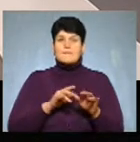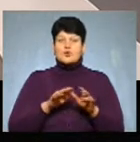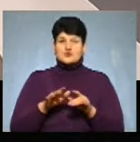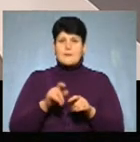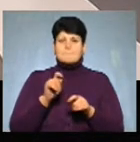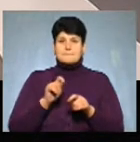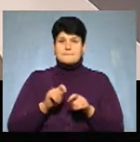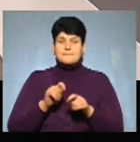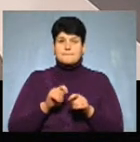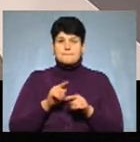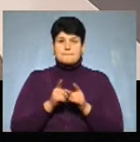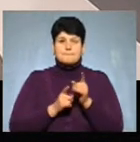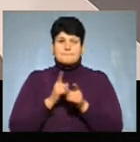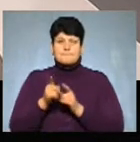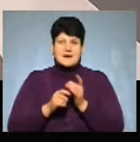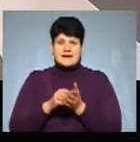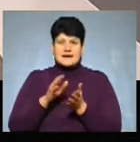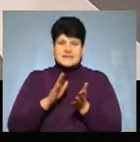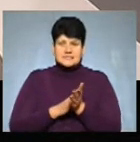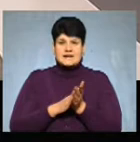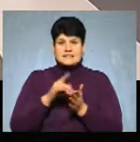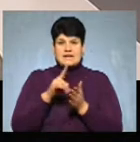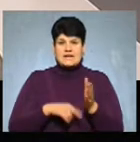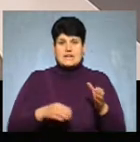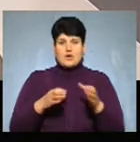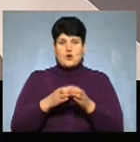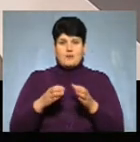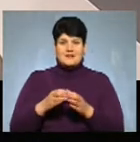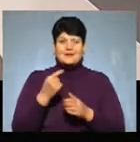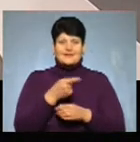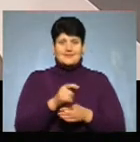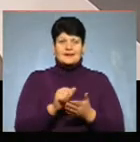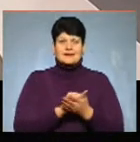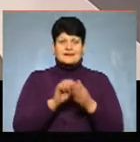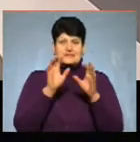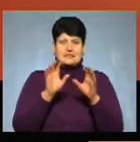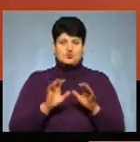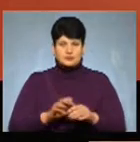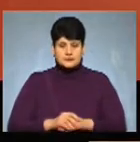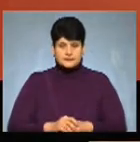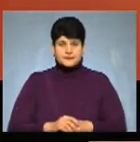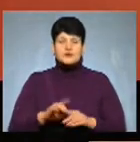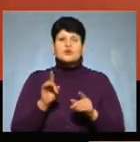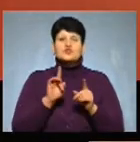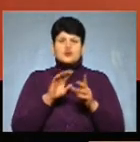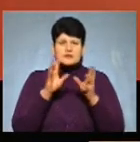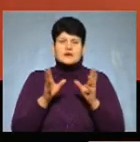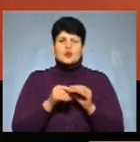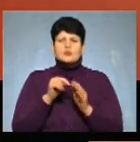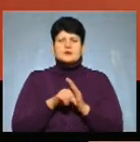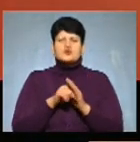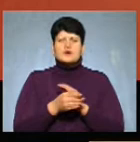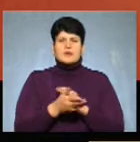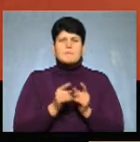процедура перереєстрації самих релігійних громад, їхніх статутів. Процедура перереєстрації, що загалом вона